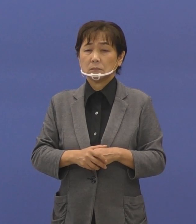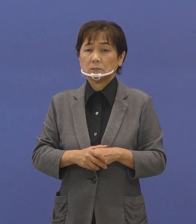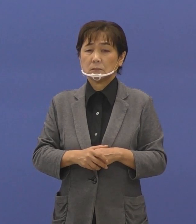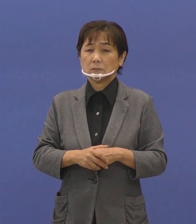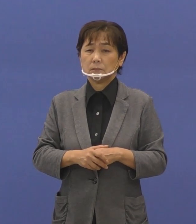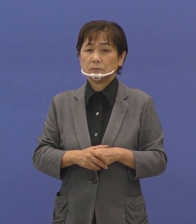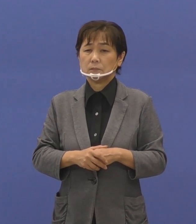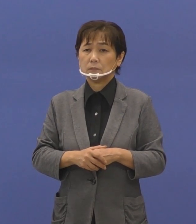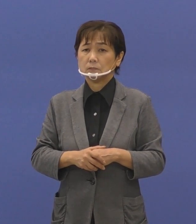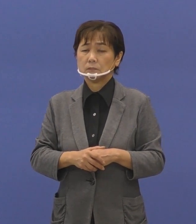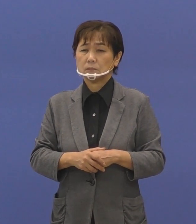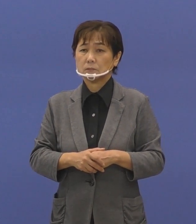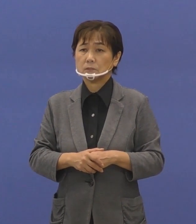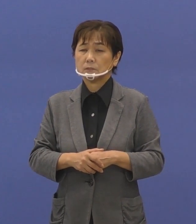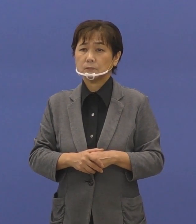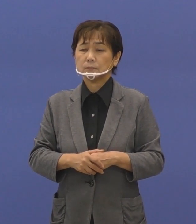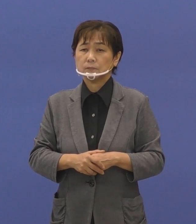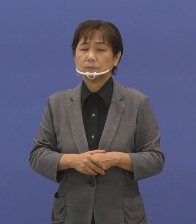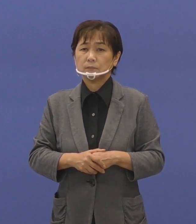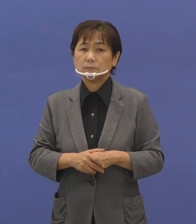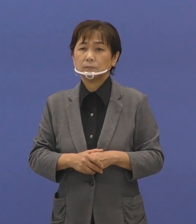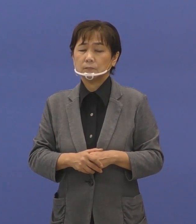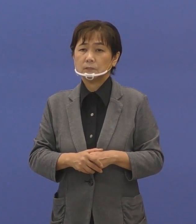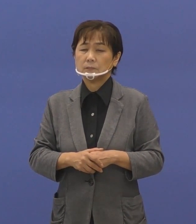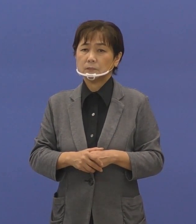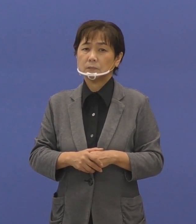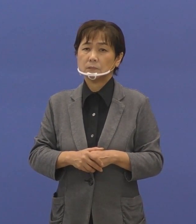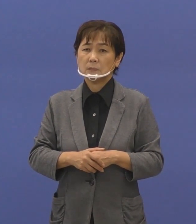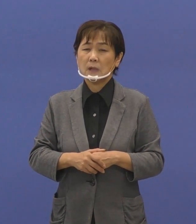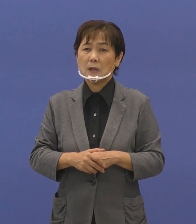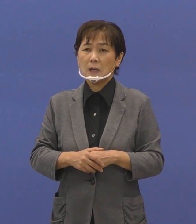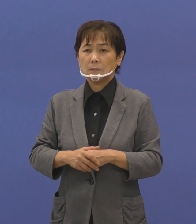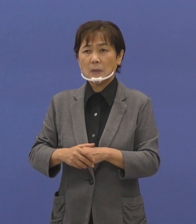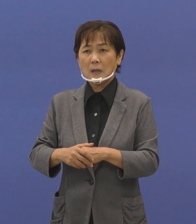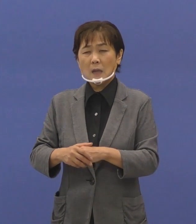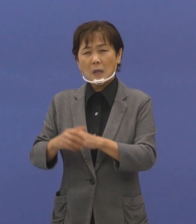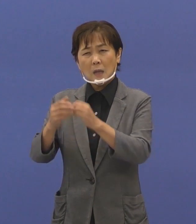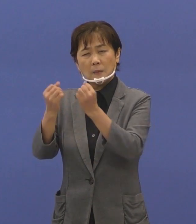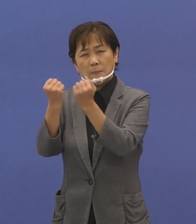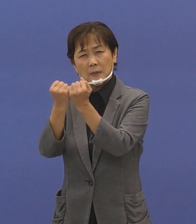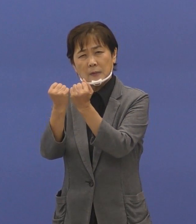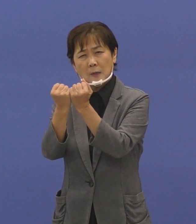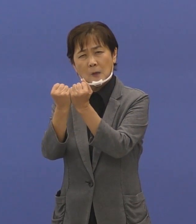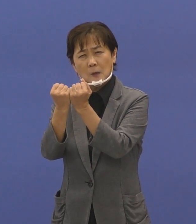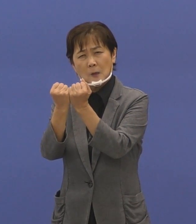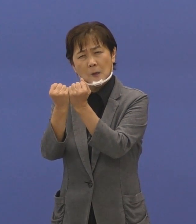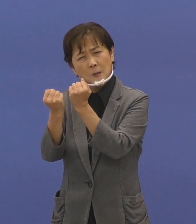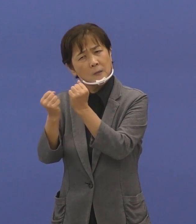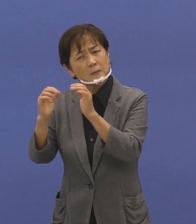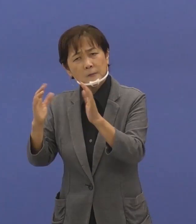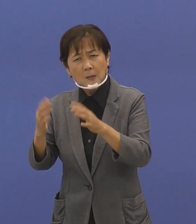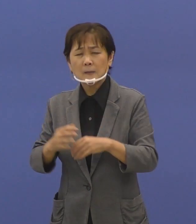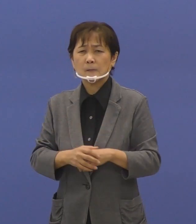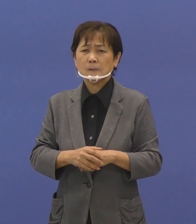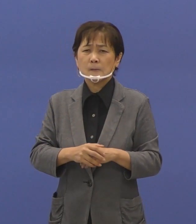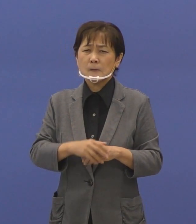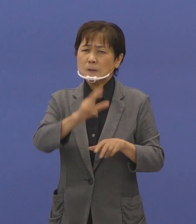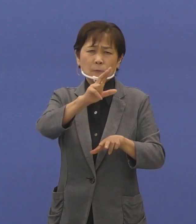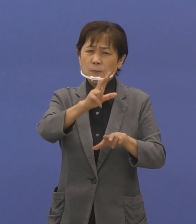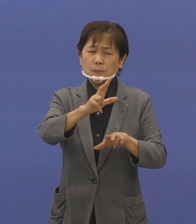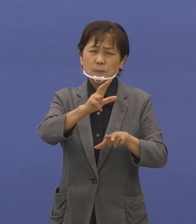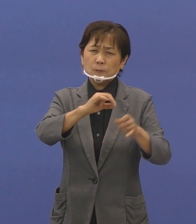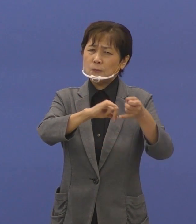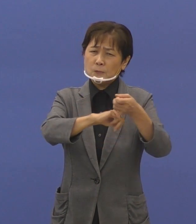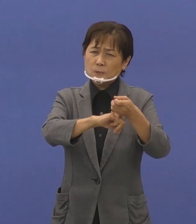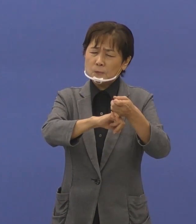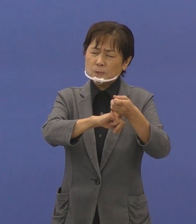さまざま非人道的な、あるいは公序良俗に反すると言ってもいいと思うんですけれども、そのような